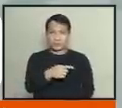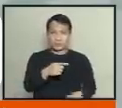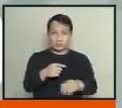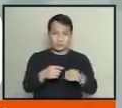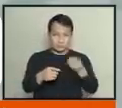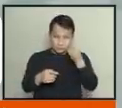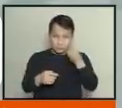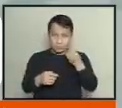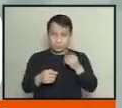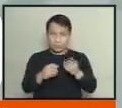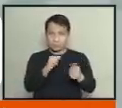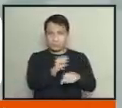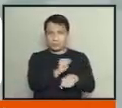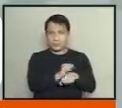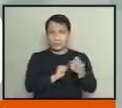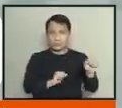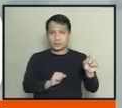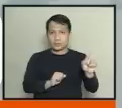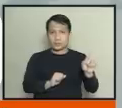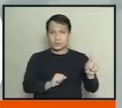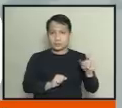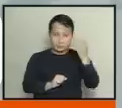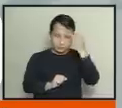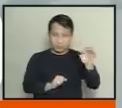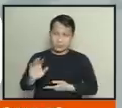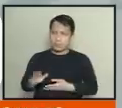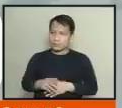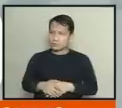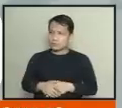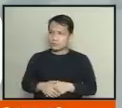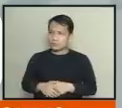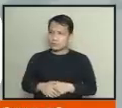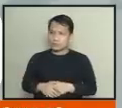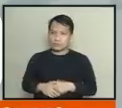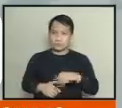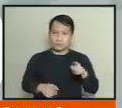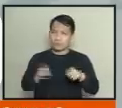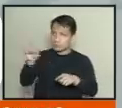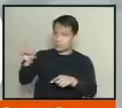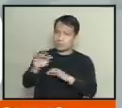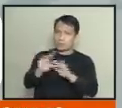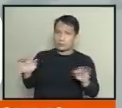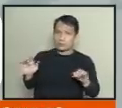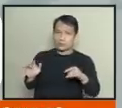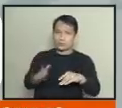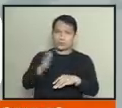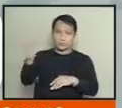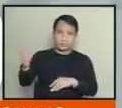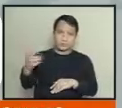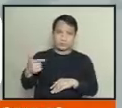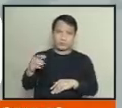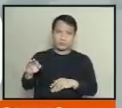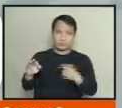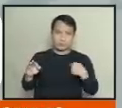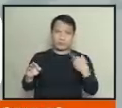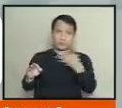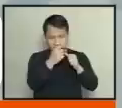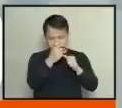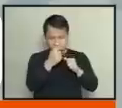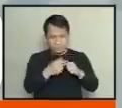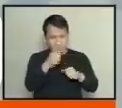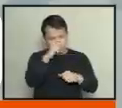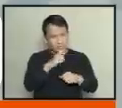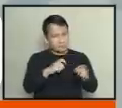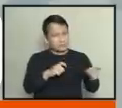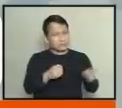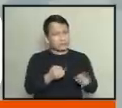po ang uwi niya. Hindi niya po alam nangyayari sa bahay. Pinapakain ko ngayon. Pag wala siya, sir, nandoon siya sa girlfriend niya dahil ako ang nakatira sa bahay niya.